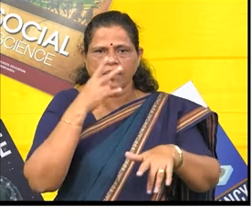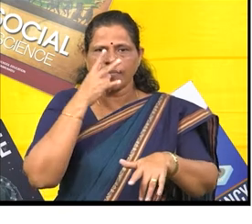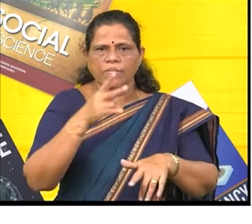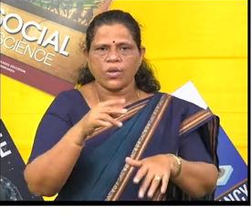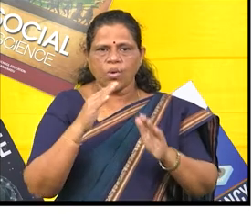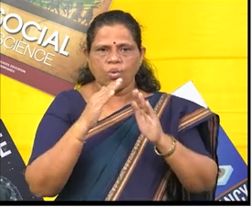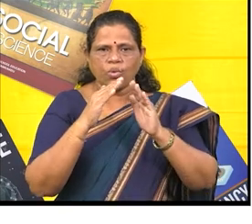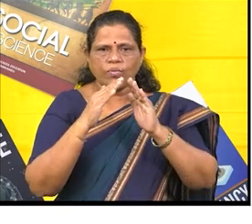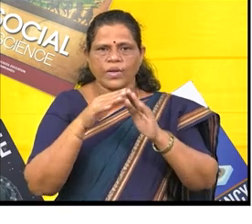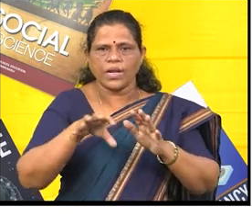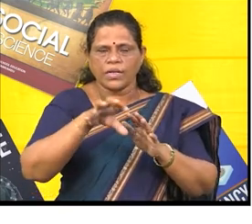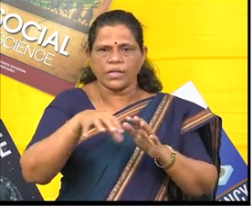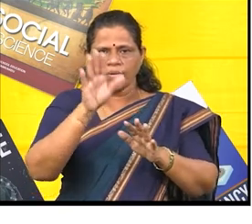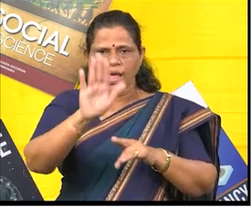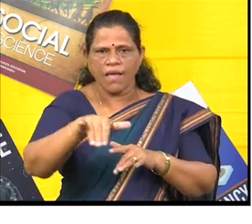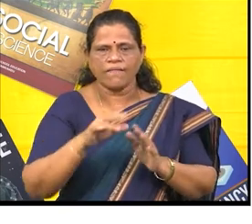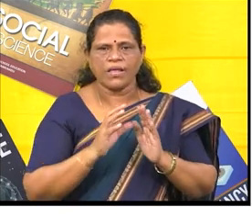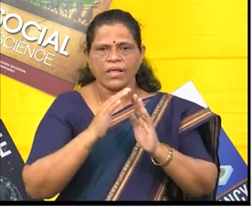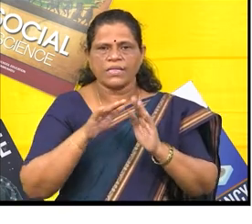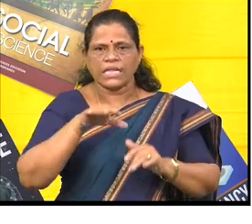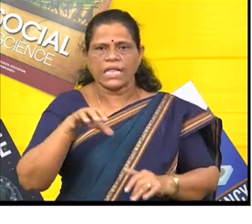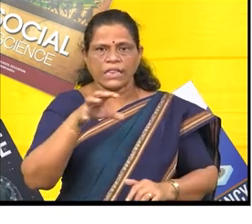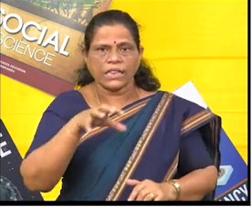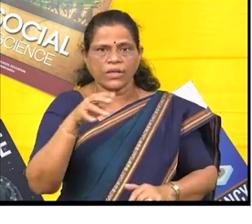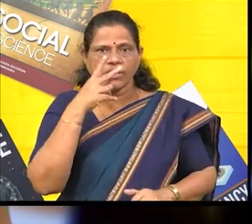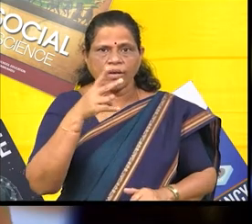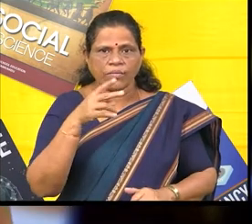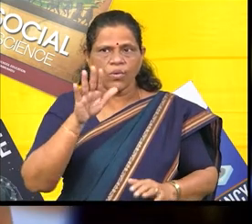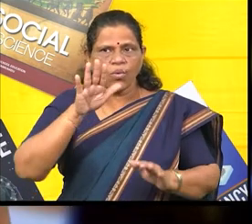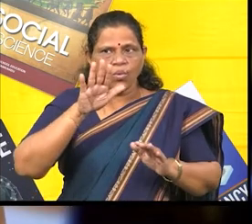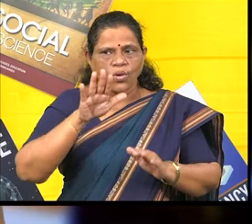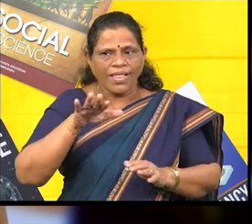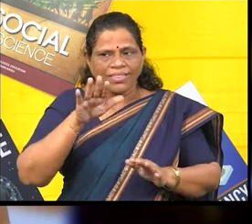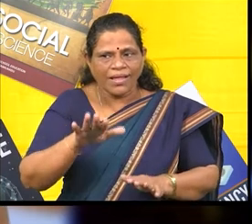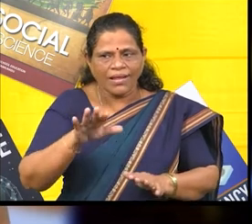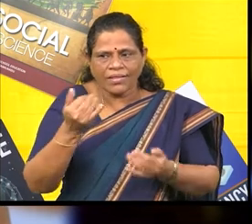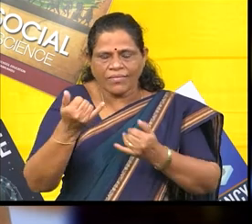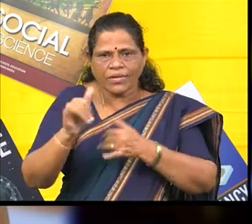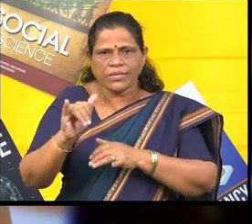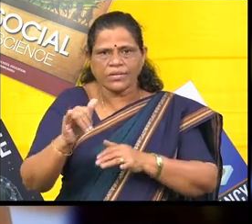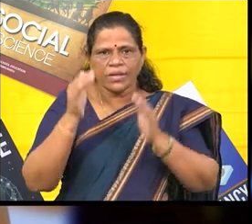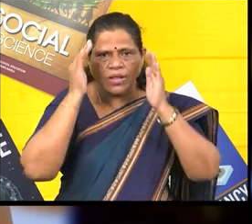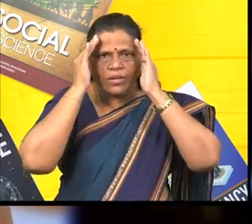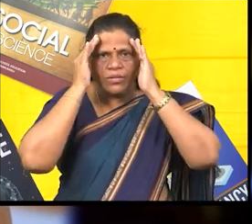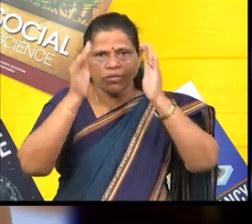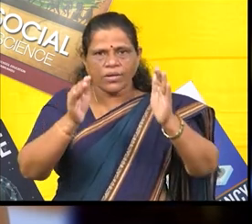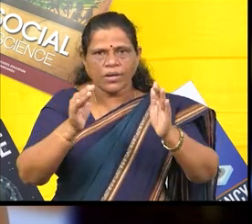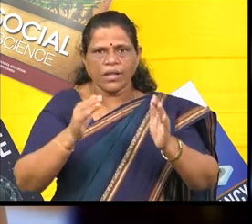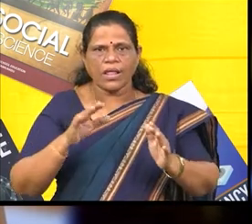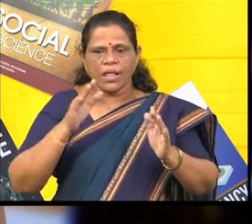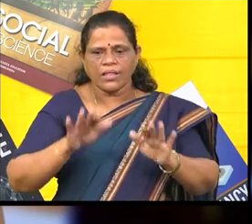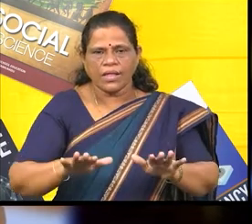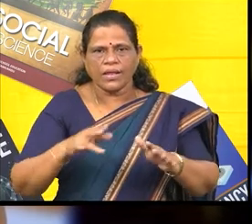பார்ப்பாங்க. இப்போ ஒரு வீட்டில் திருட்டு நடந்திருக்குதுன்னா அந்த வீட்டில் திருடன் வந்து ஏதாவது ஒரு தடயத்தை விட்டு சென்றிருப்பான் அப்படிங்கிற நோக்கில் வந்து